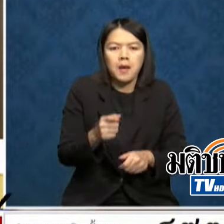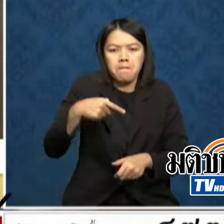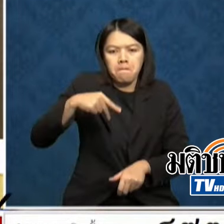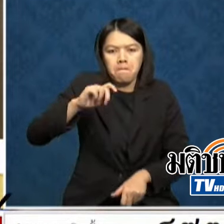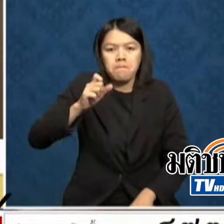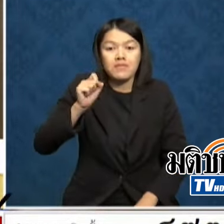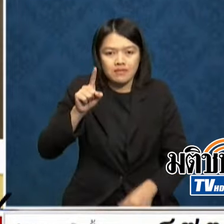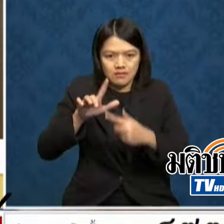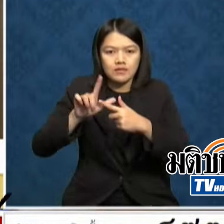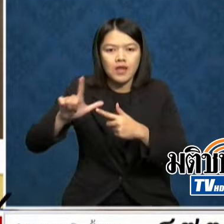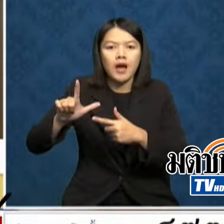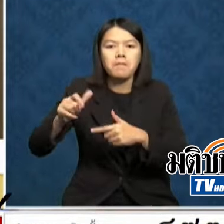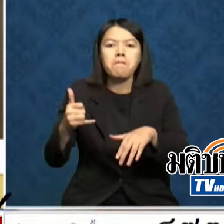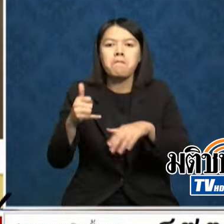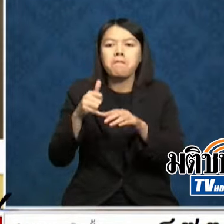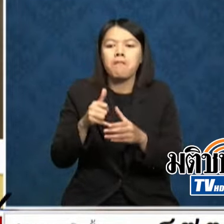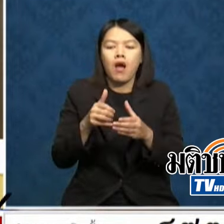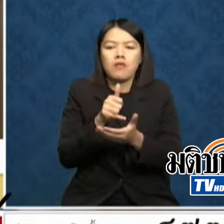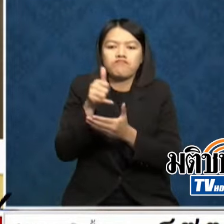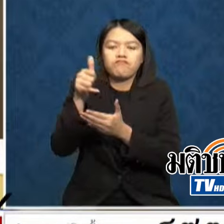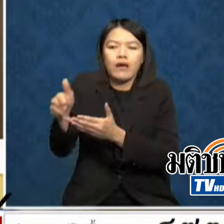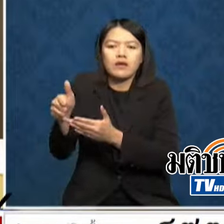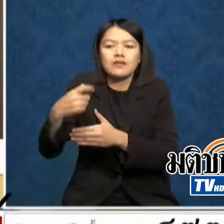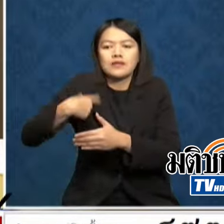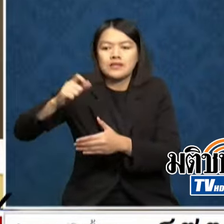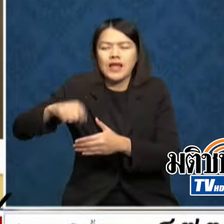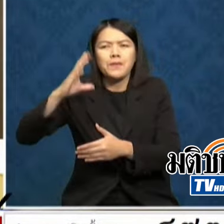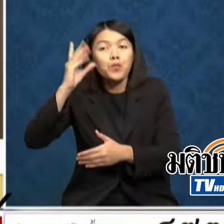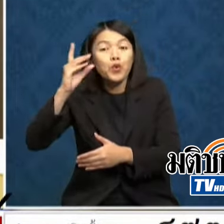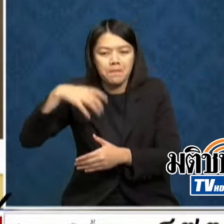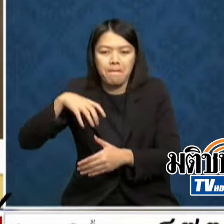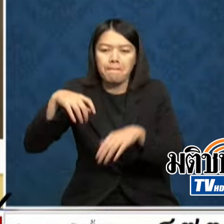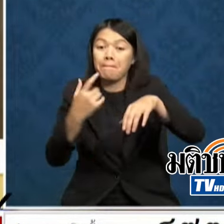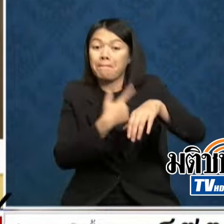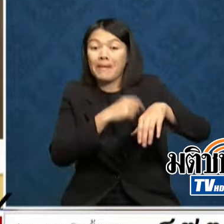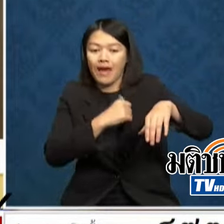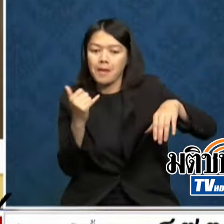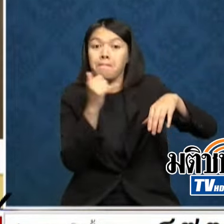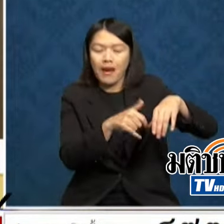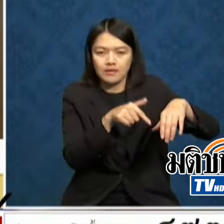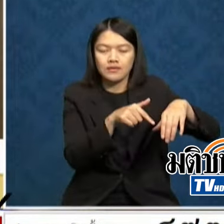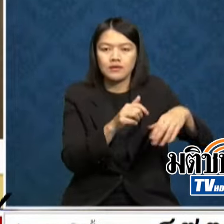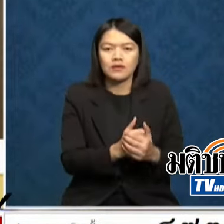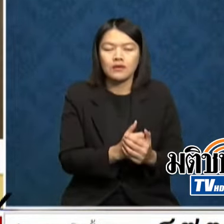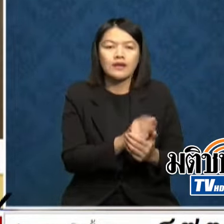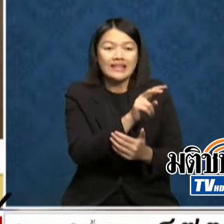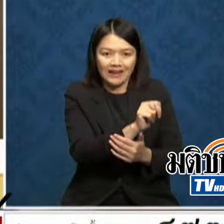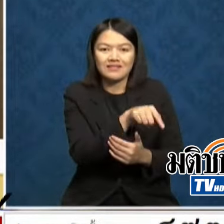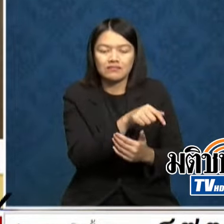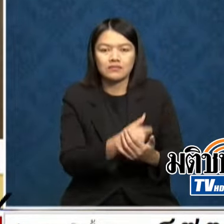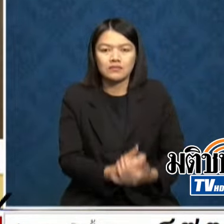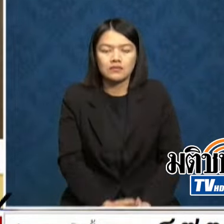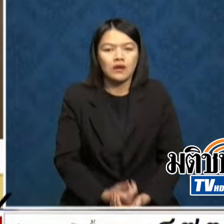ฒนวงศ์คีรีเดินทางไปศาลในวันที่12กันยายนนี้หรือวันพรุ่งนี้นี้นะครับและในวันถัดไปที่มีการนัดนะครับ